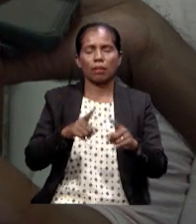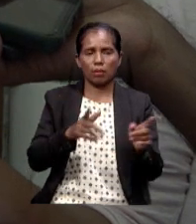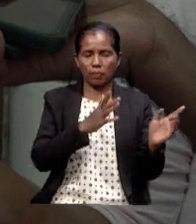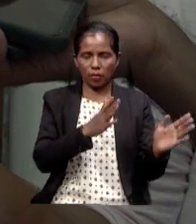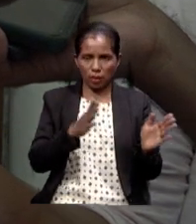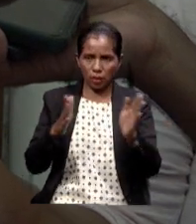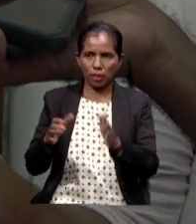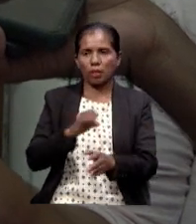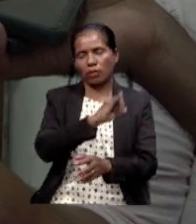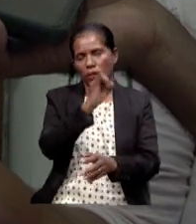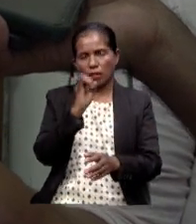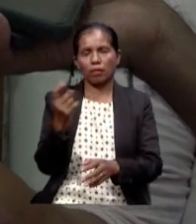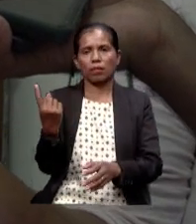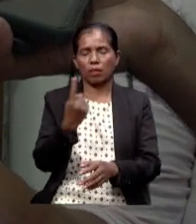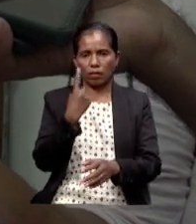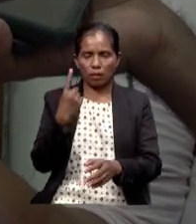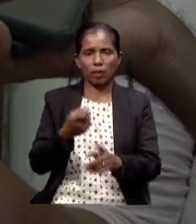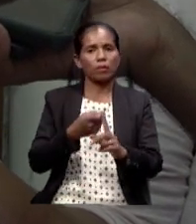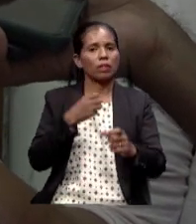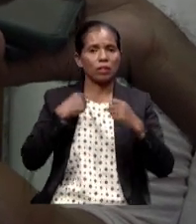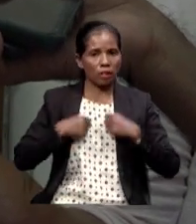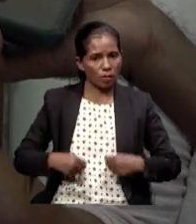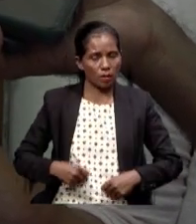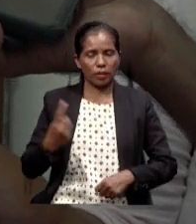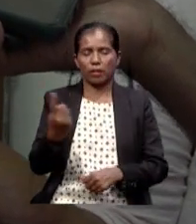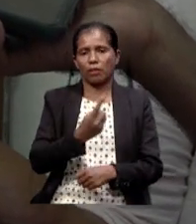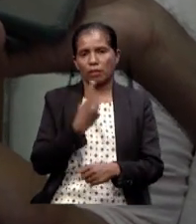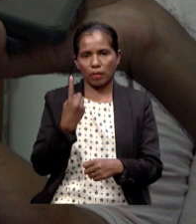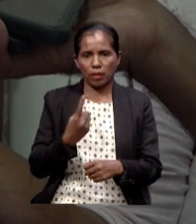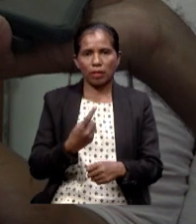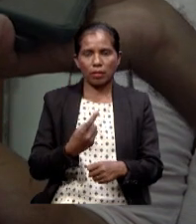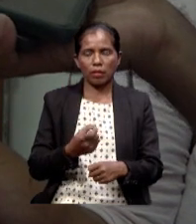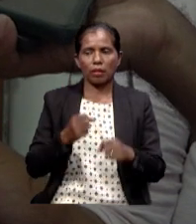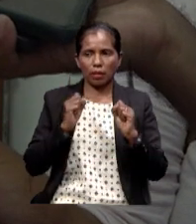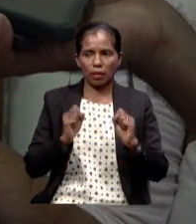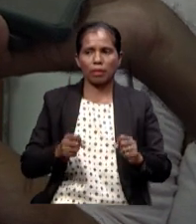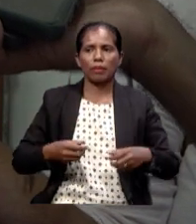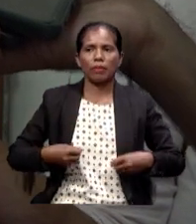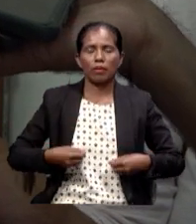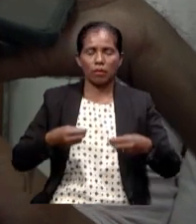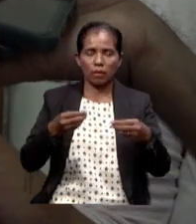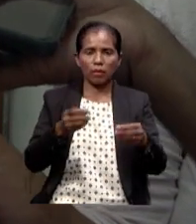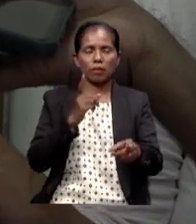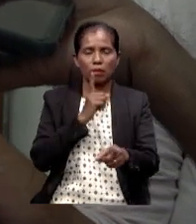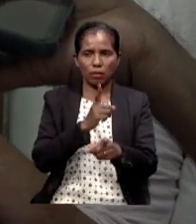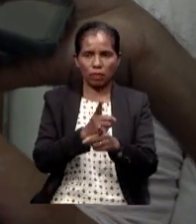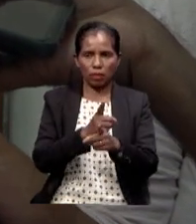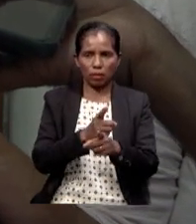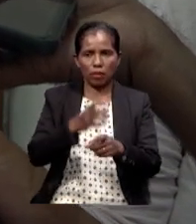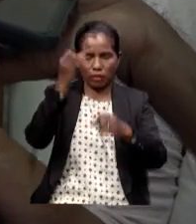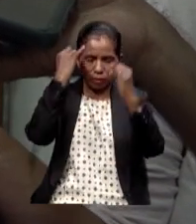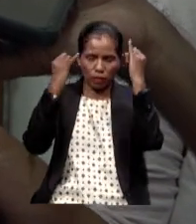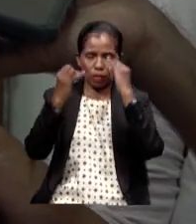investigasan sena fati, husi parti Saudi sena fati, atu bel e garante lolos informasan de